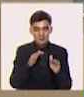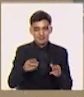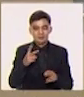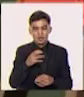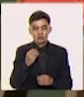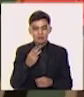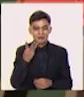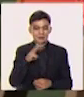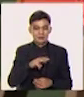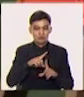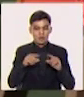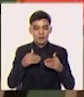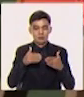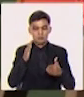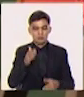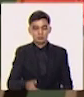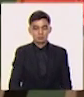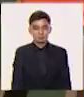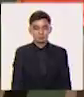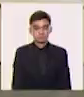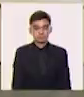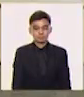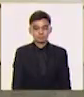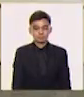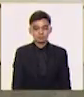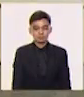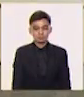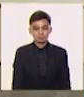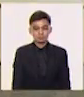мектеп ашылады. Лимара Салих, Ринат Абулхаир, Финформ бюро, Алматы облысы.